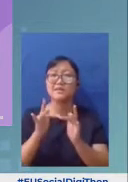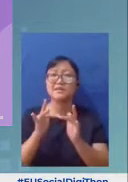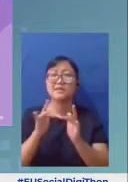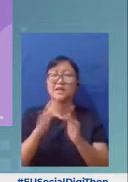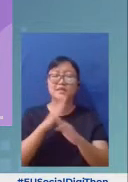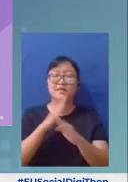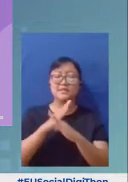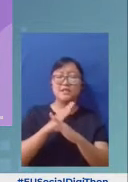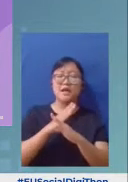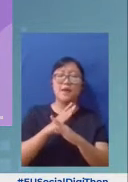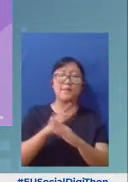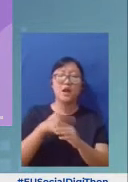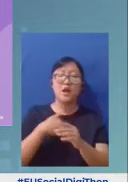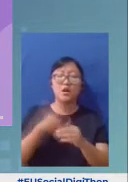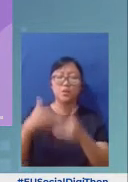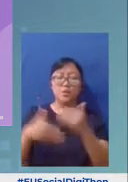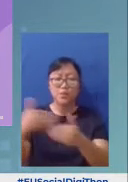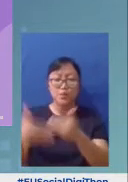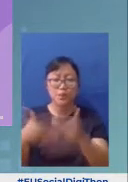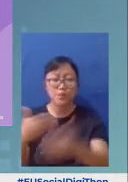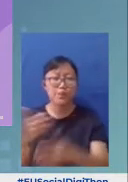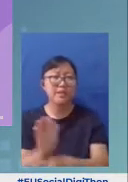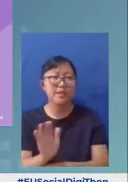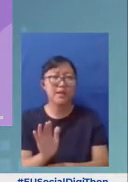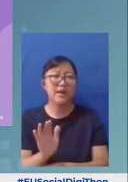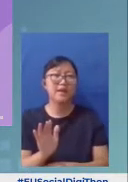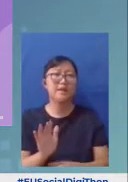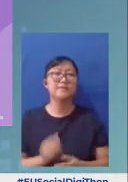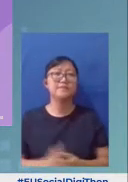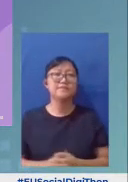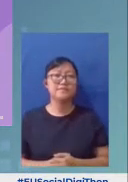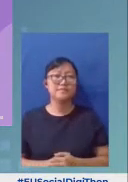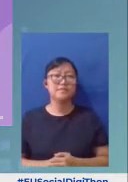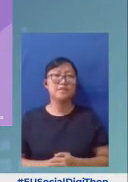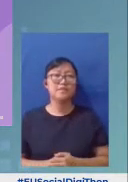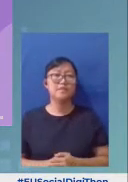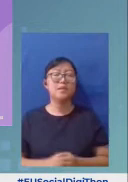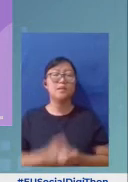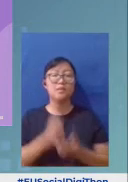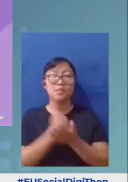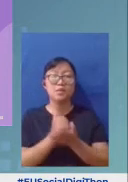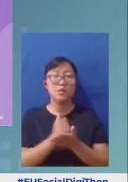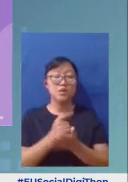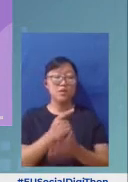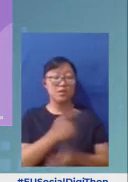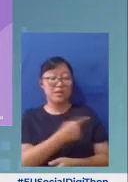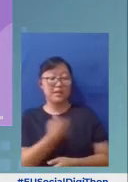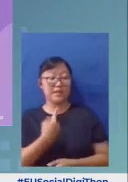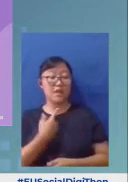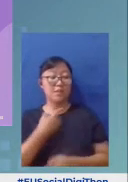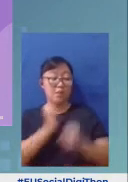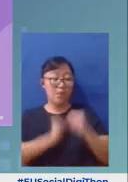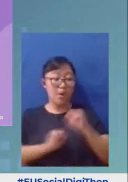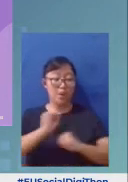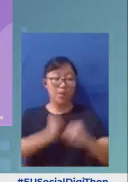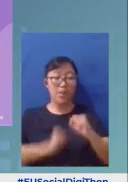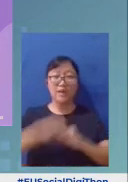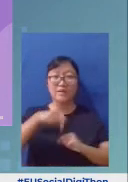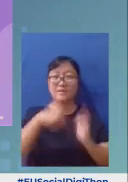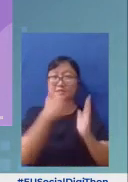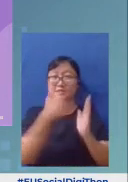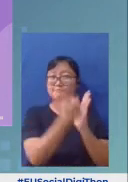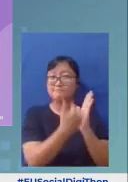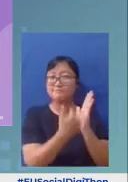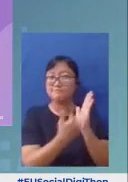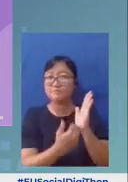berkelanjutan. Begitu. Jadi, sebenarnya ketika kita melakukan ini semua, maka kita bisa lebih berdaya